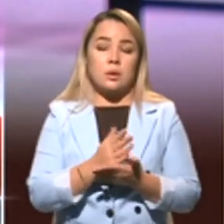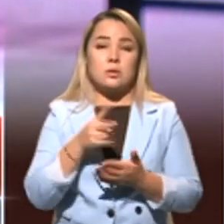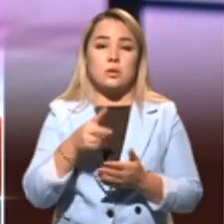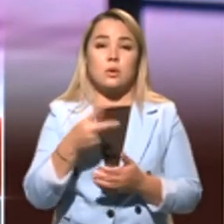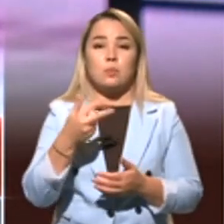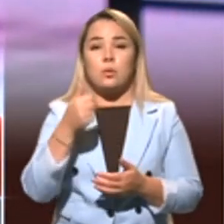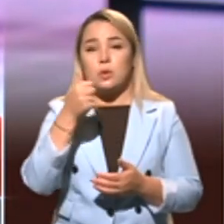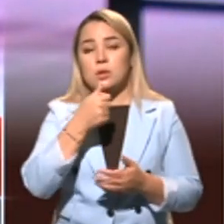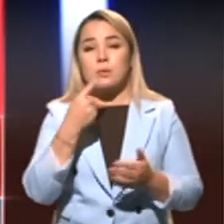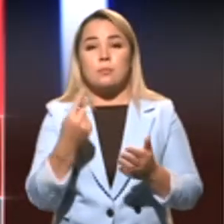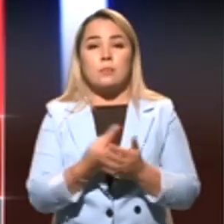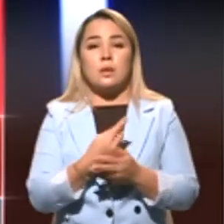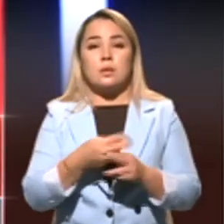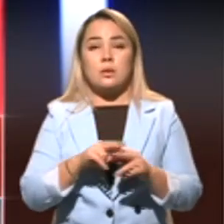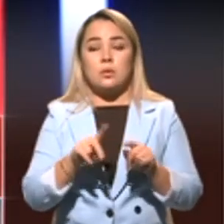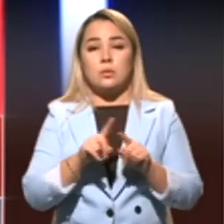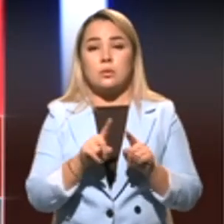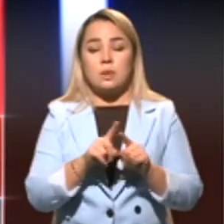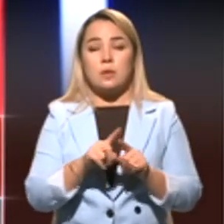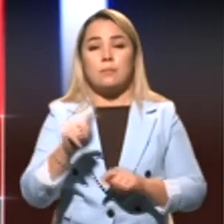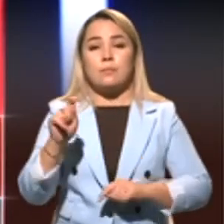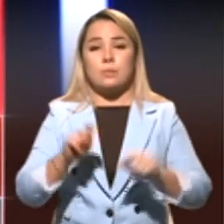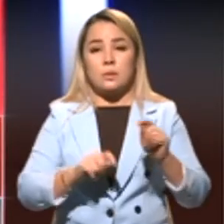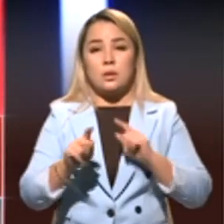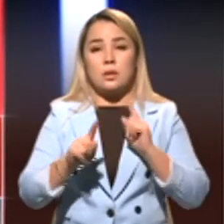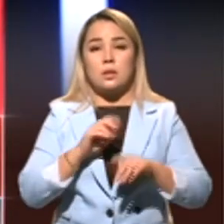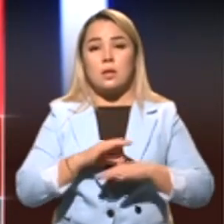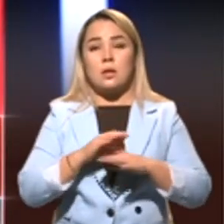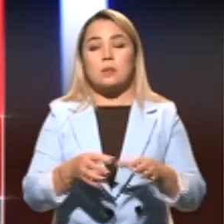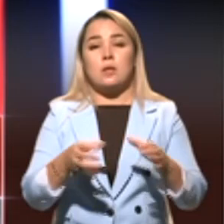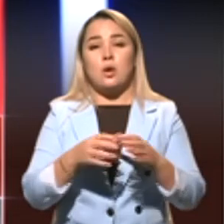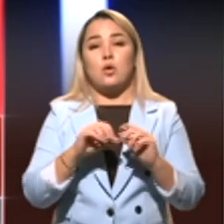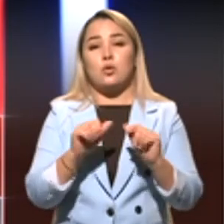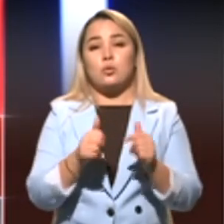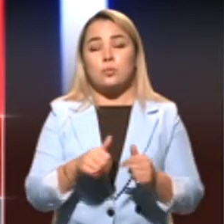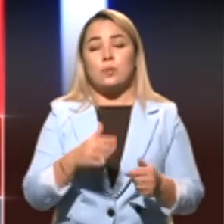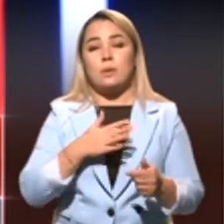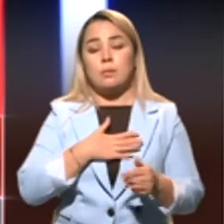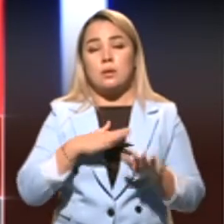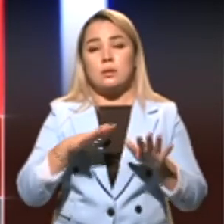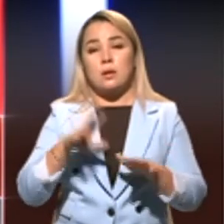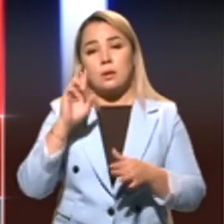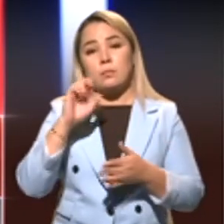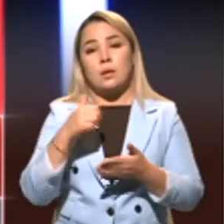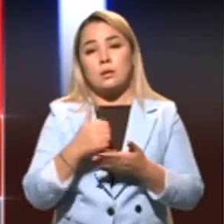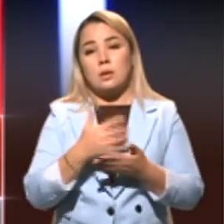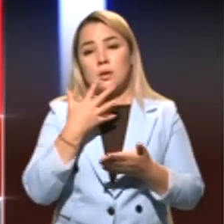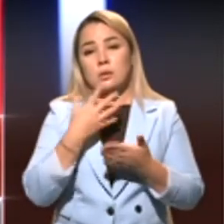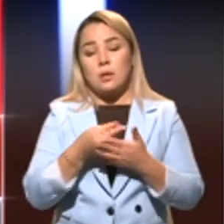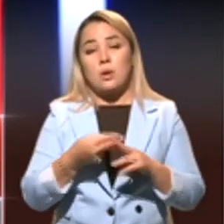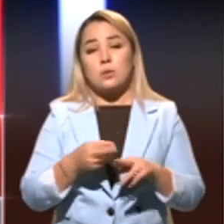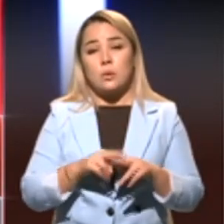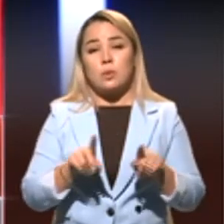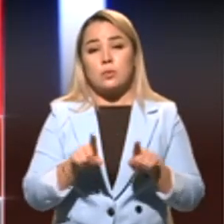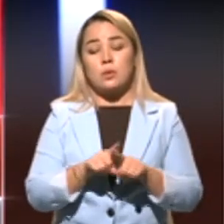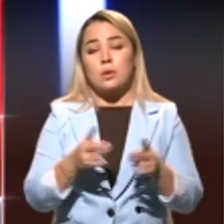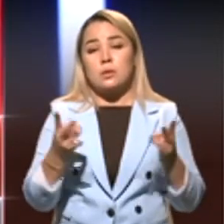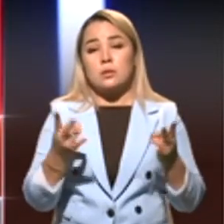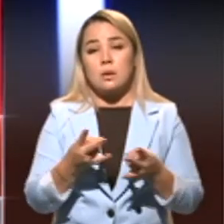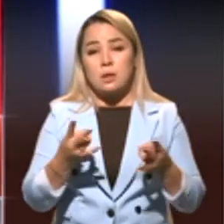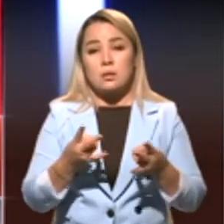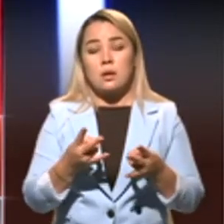2003 жылы алғаш рет осы діни съез ұйымдастырылған кезде біздің сол кездегі мемлекет басшысы дәл осы